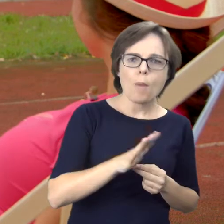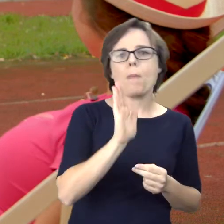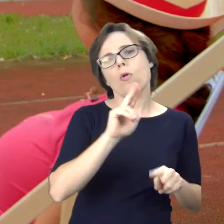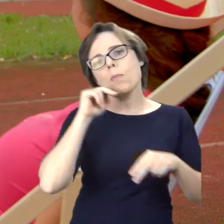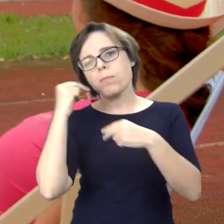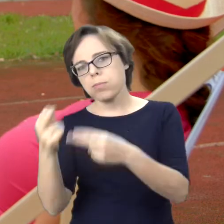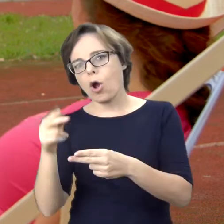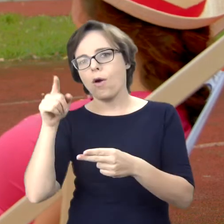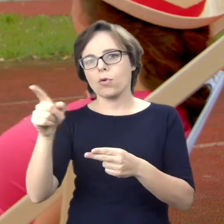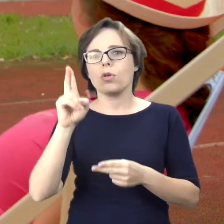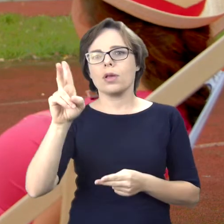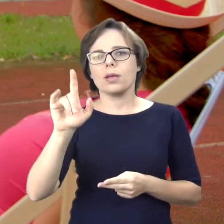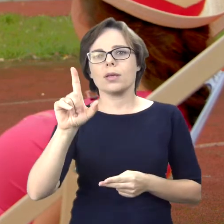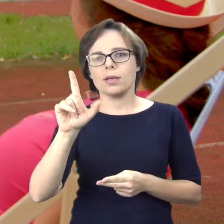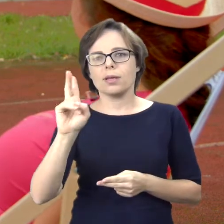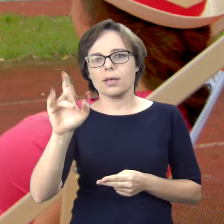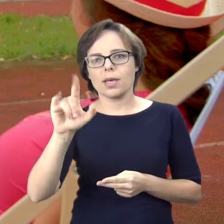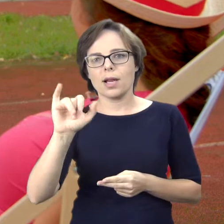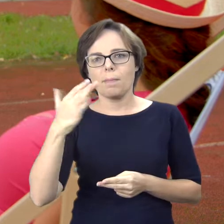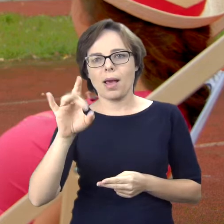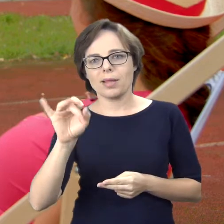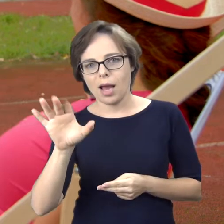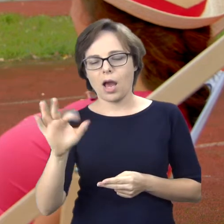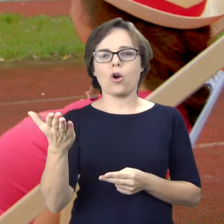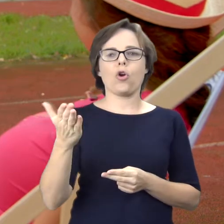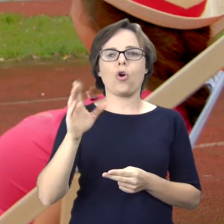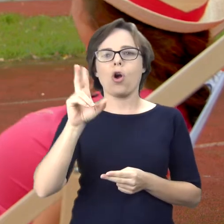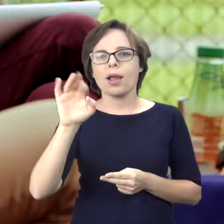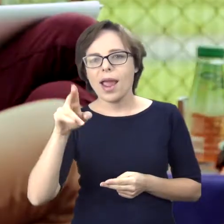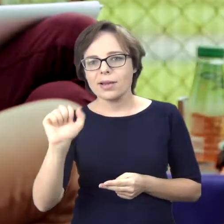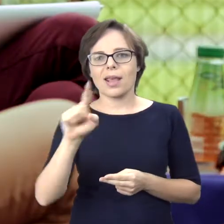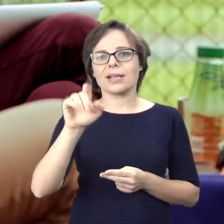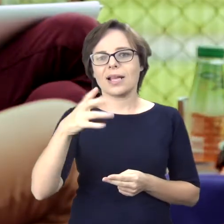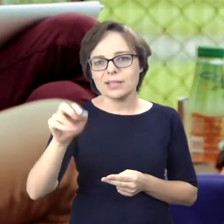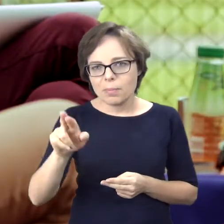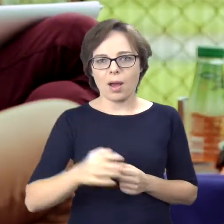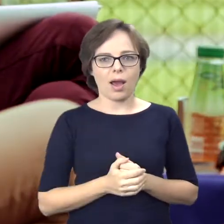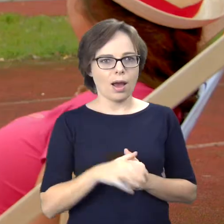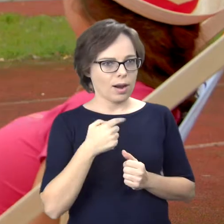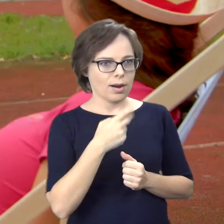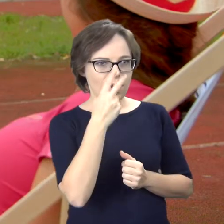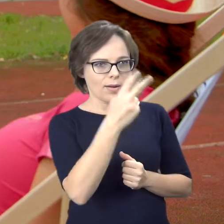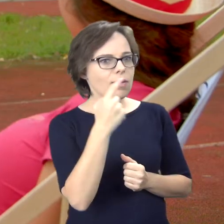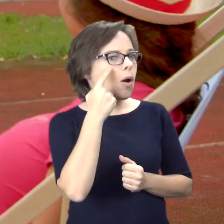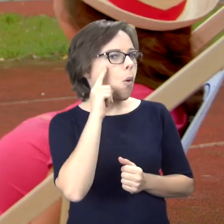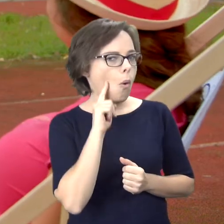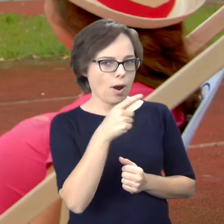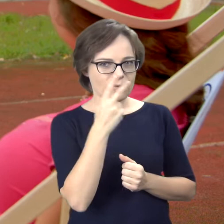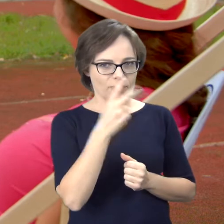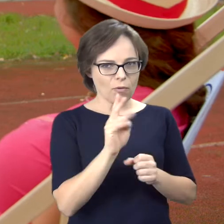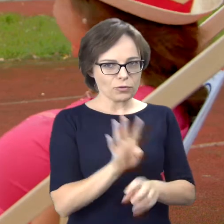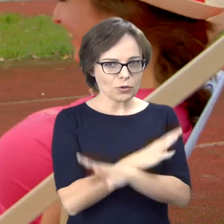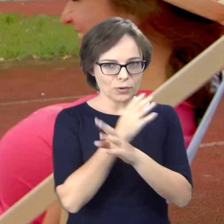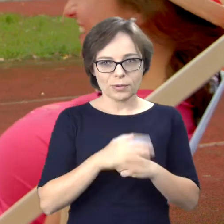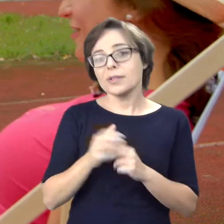właśnie na Kilimandżaro i Kenia i Tanzania, i safari, i Zanzibar. Ty łyskę w oczku masz, wiesz, jak wspominasz. Och,